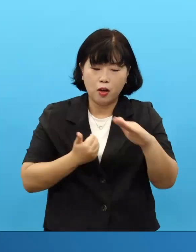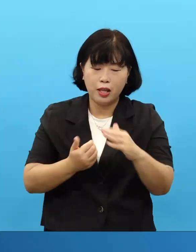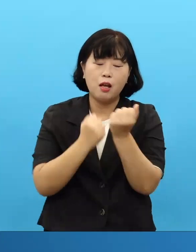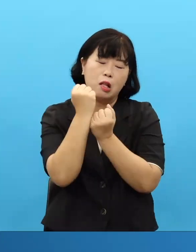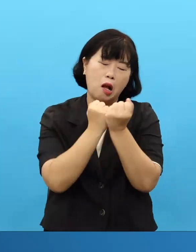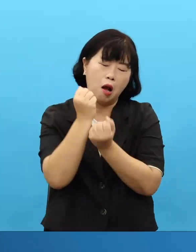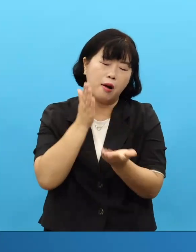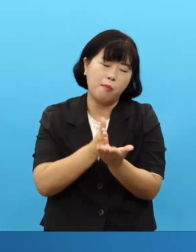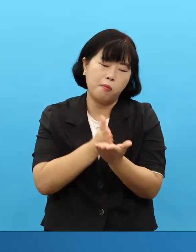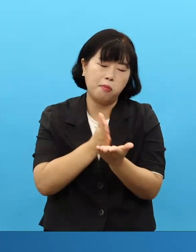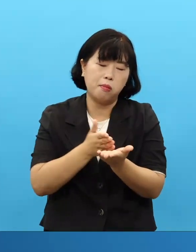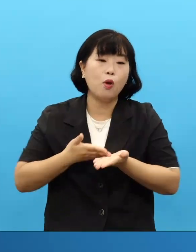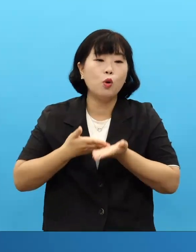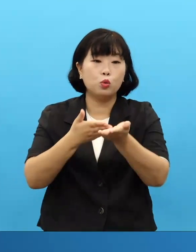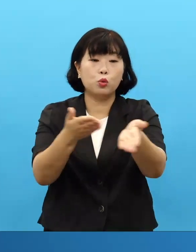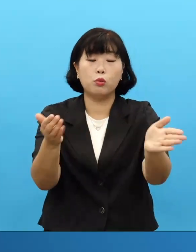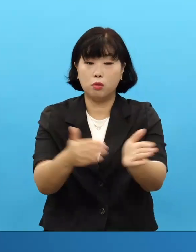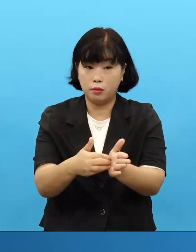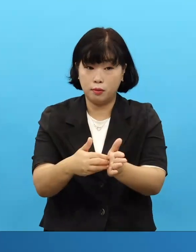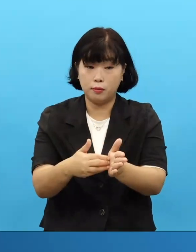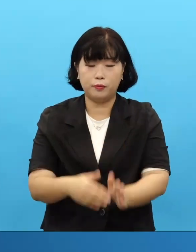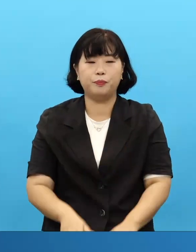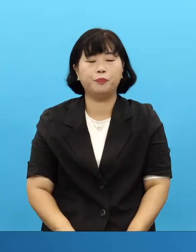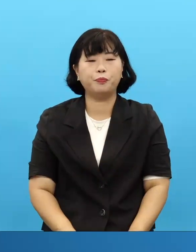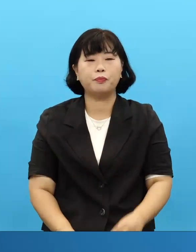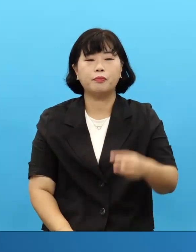그냥 그리스도가 아니고